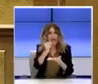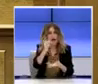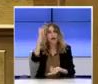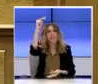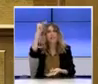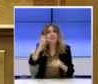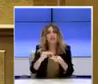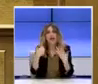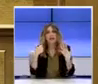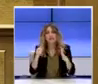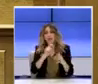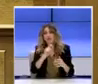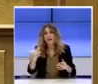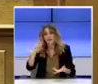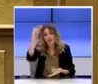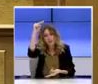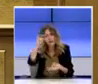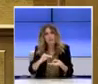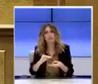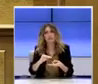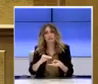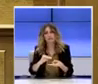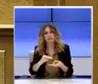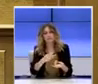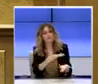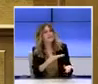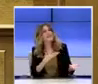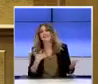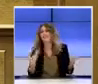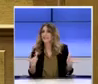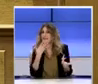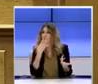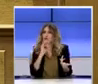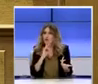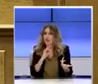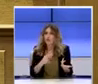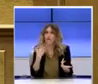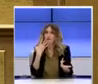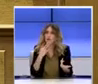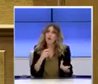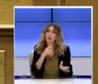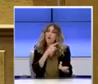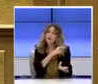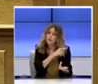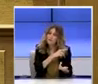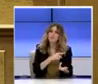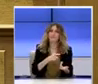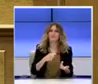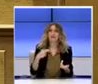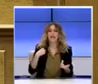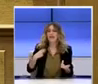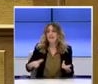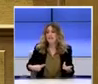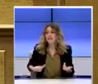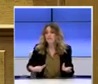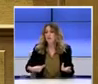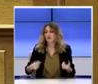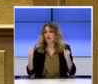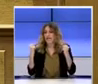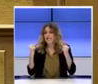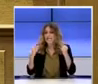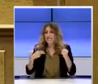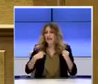Σύστημα Υγείας ήταν, δυστυχώς είναι και παραμένει βαρύδι. Γιατί το πιστεύω